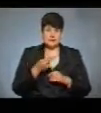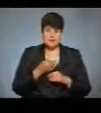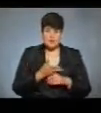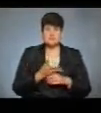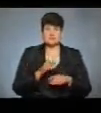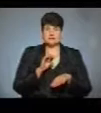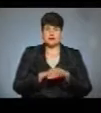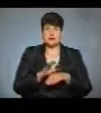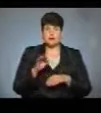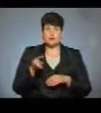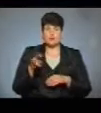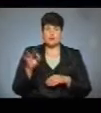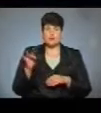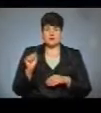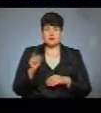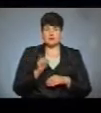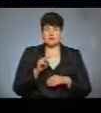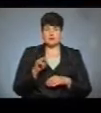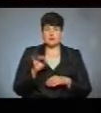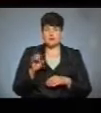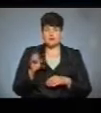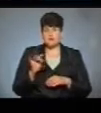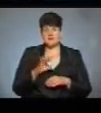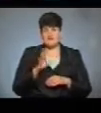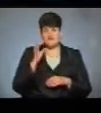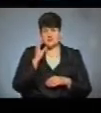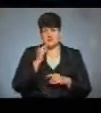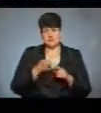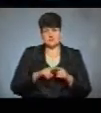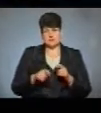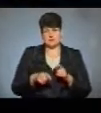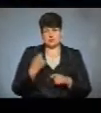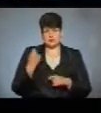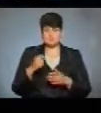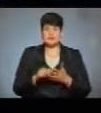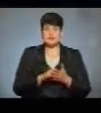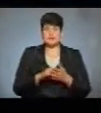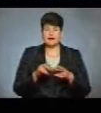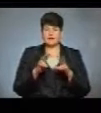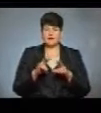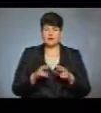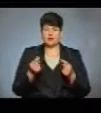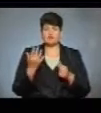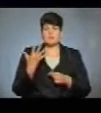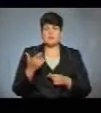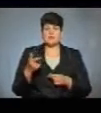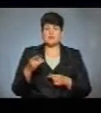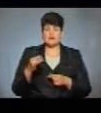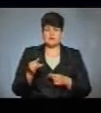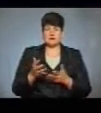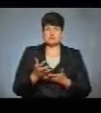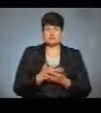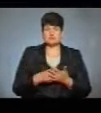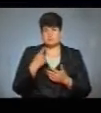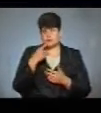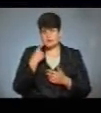зафіксувала «Опора». Ігор Побер розповів, що не вважає акцію порушенням. Матеріали для аналізу коштують 5 гривень, а про збір